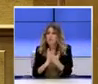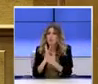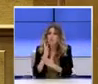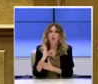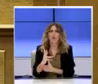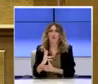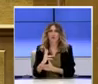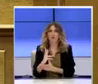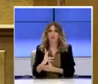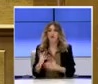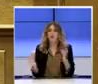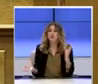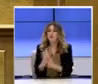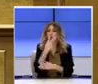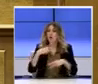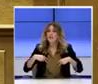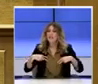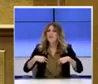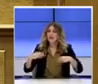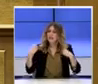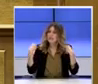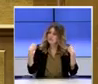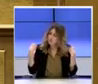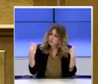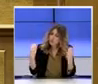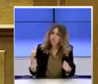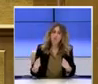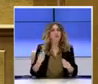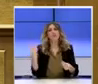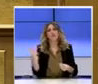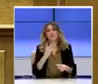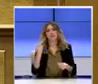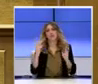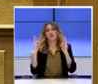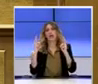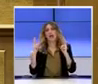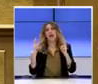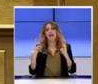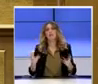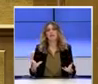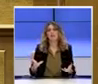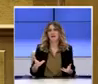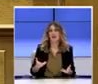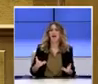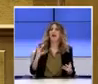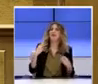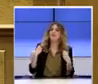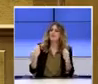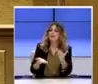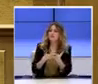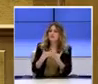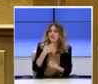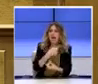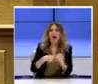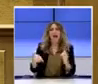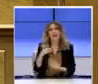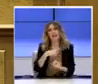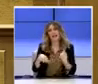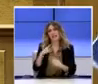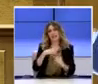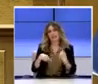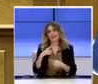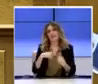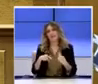δώσει προοπτική για ένα ισχυρό και ανθρώπινο κράτος, για μια κοινωνία αλληλεγγύης που θα μας βγάλει από αυτή την